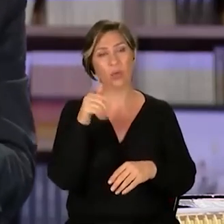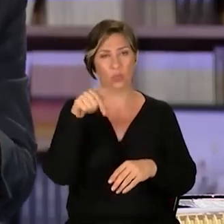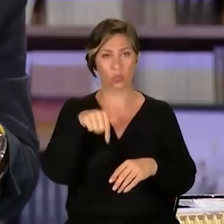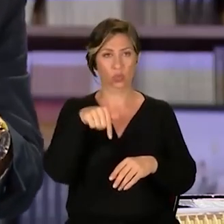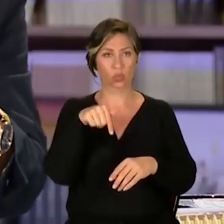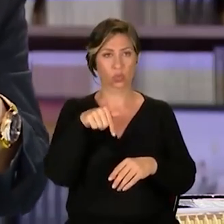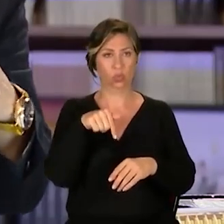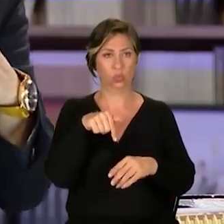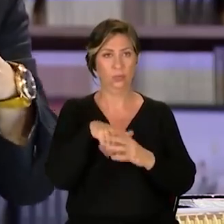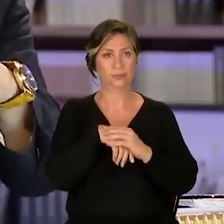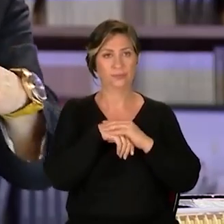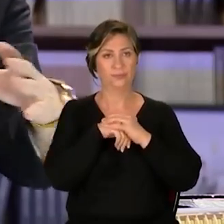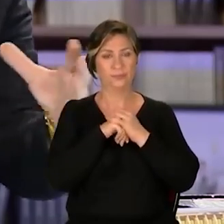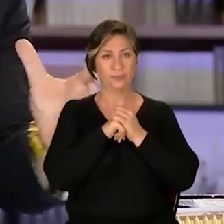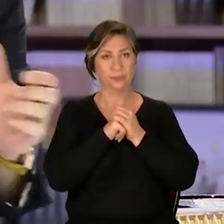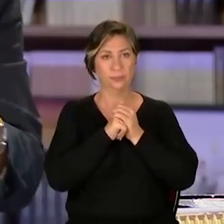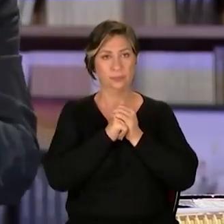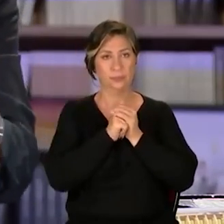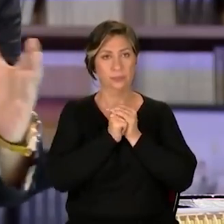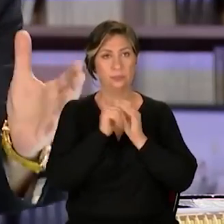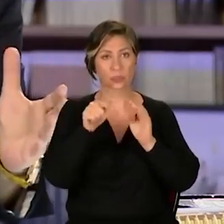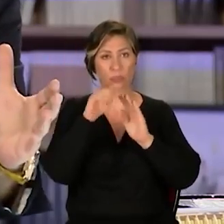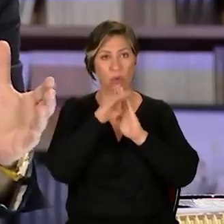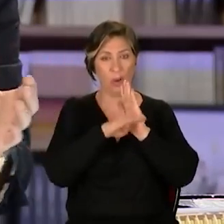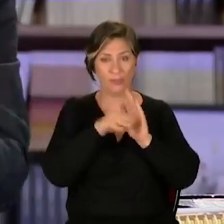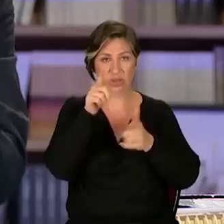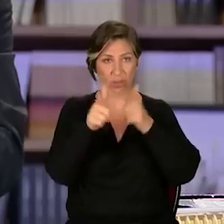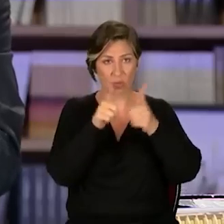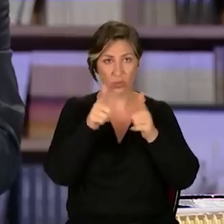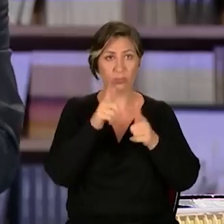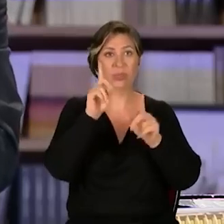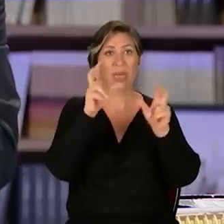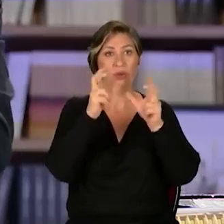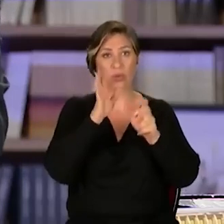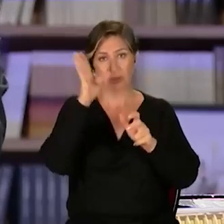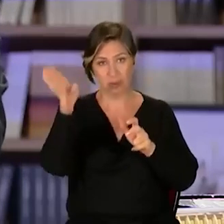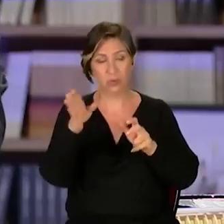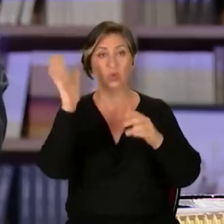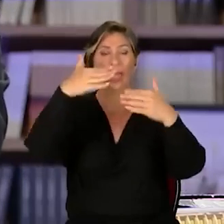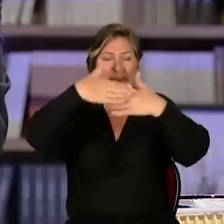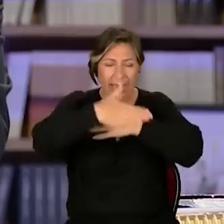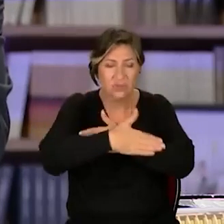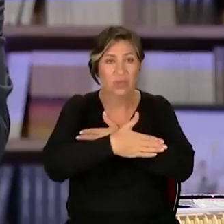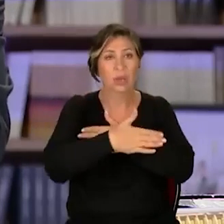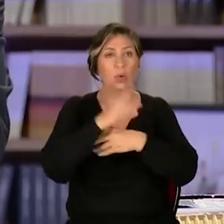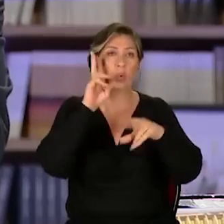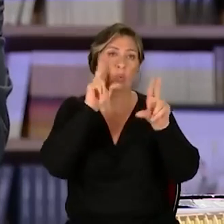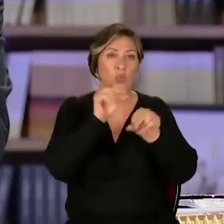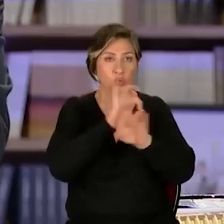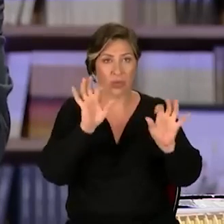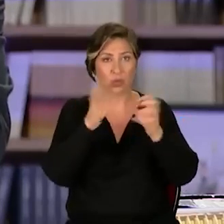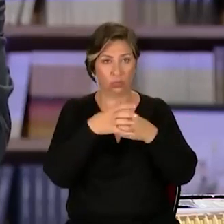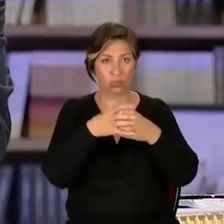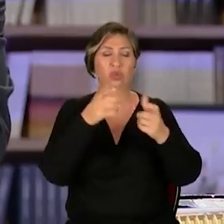Bugün bu programı çekiyorum. Sonra bir radyo programı var. Sonra da gece Uykusuzlar